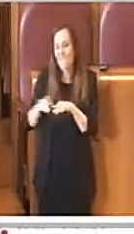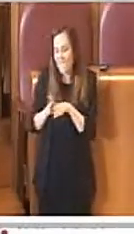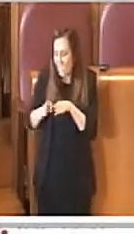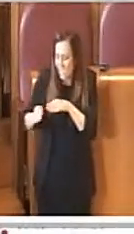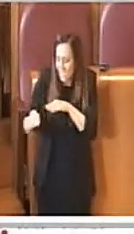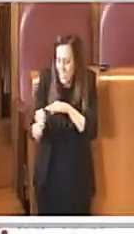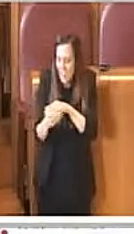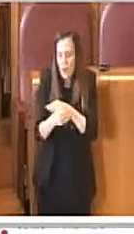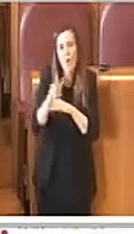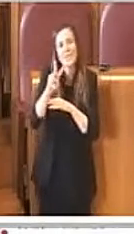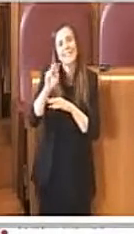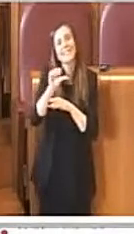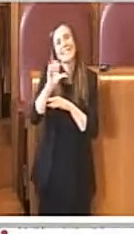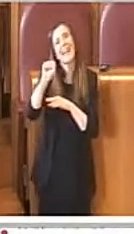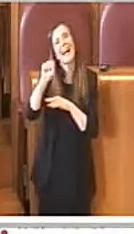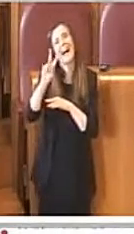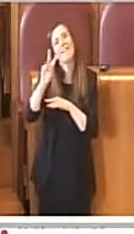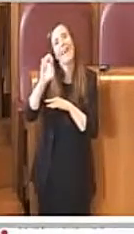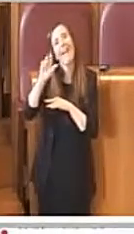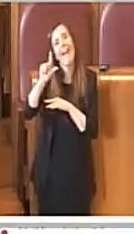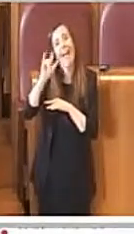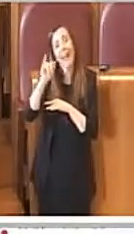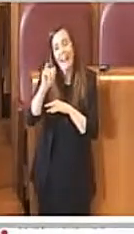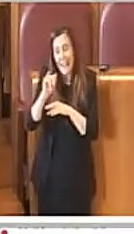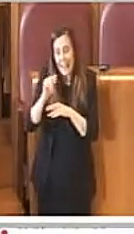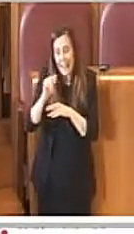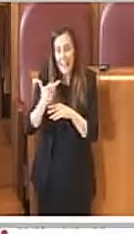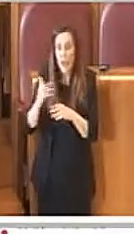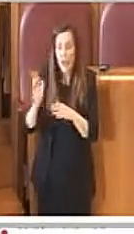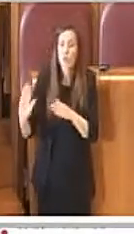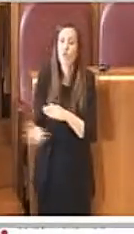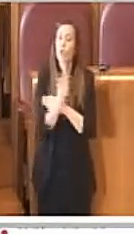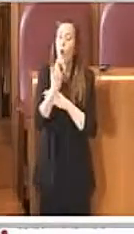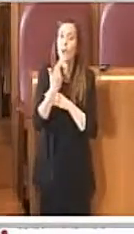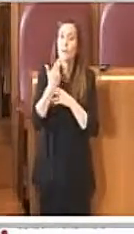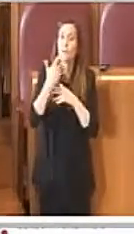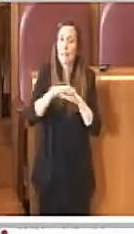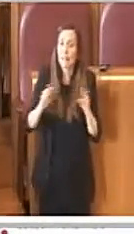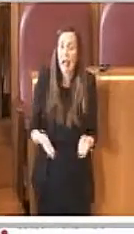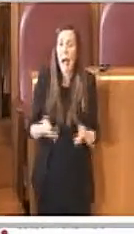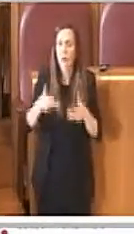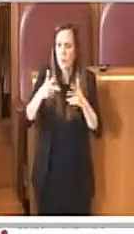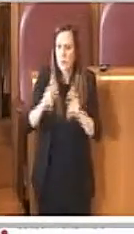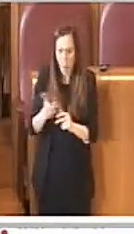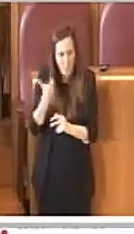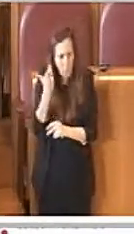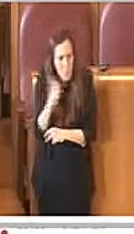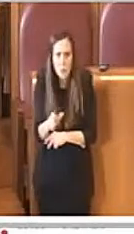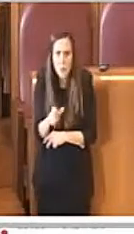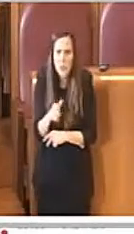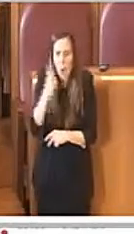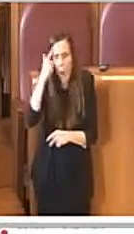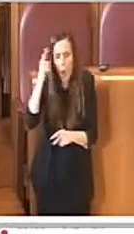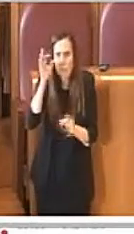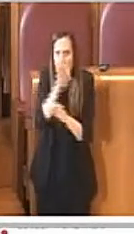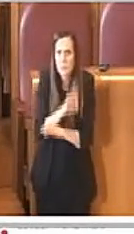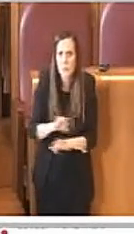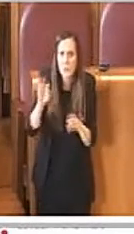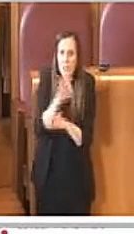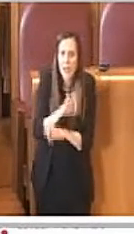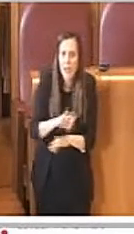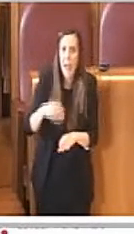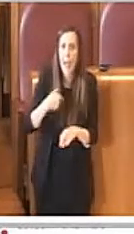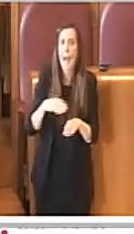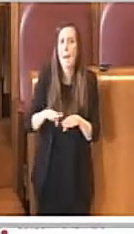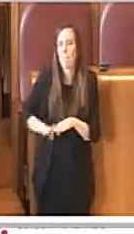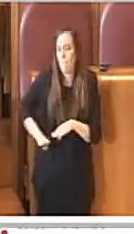area pedonale, nessuno ingombro aggiuntivo, tolti tavoli e sedie non si capisce il criterio. Pedane su